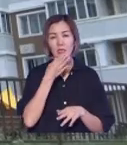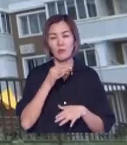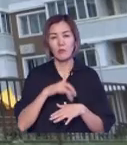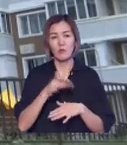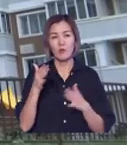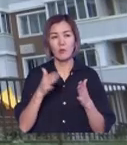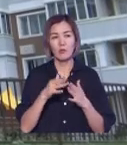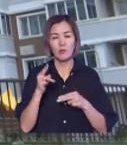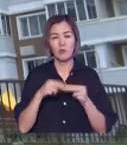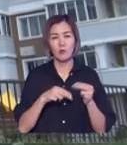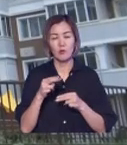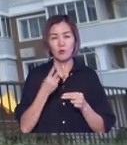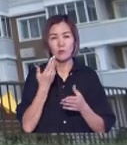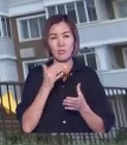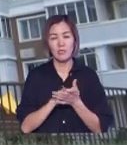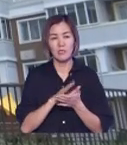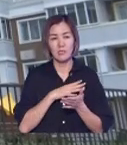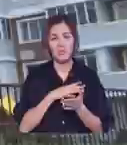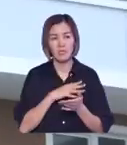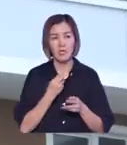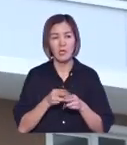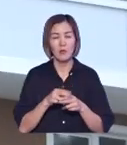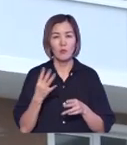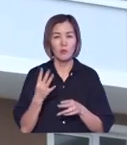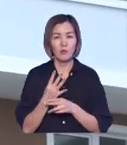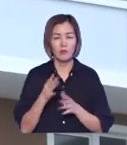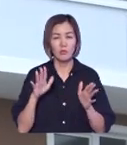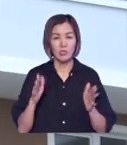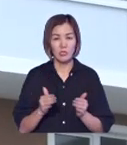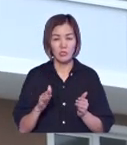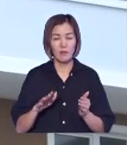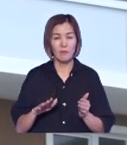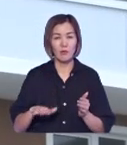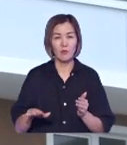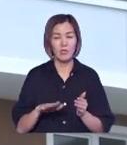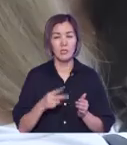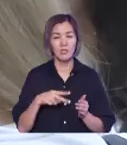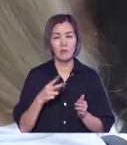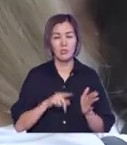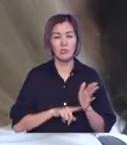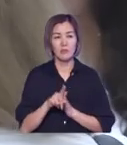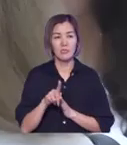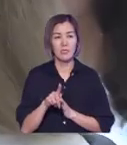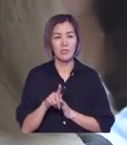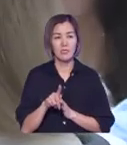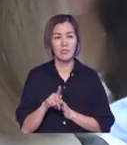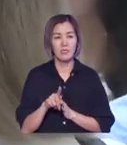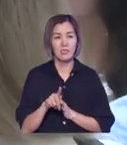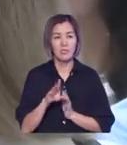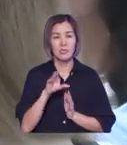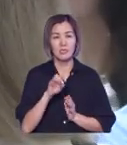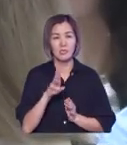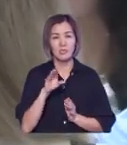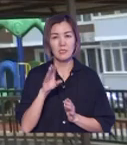көпқабатты тұрғын үй құрылыстарымен де таныстырды. Бұл 4-ші ықшамауданда 2022 жылы құрылысы басталған Сан-Сити тұрғын